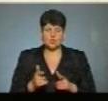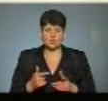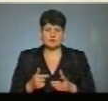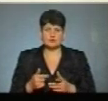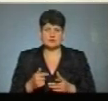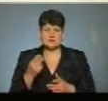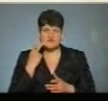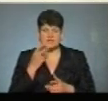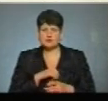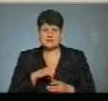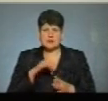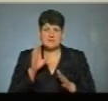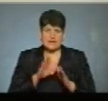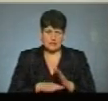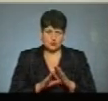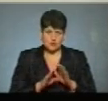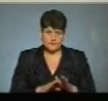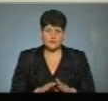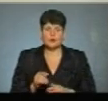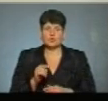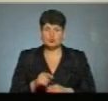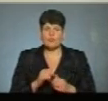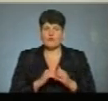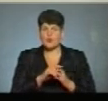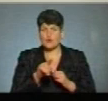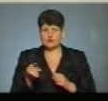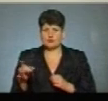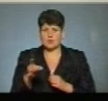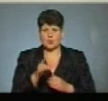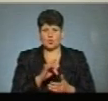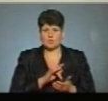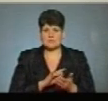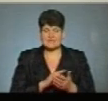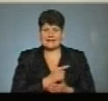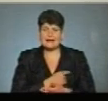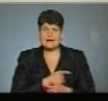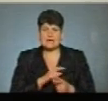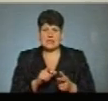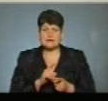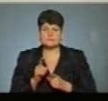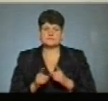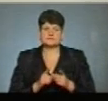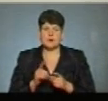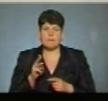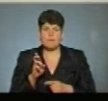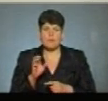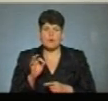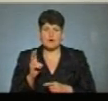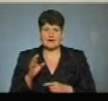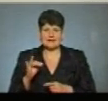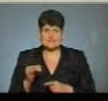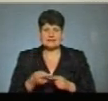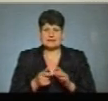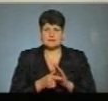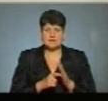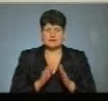ми готуємося завжди як до найгіршого сценарію, тому в кожному районному центрі лікарні переформатовуються